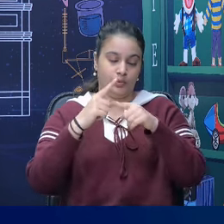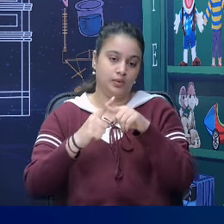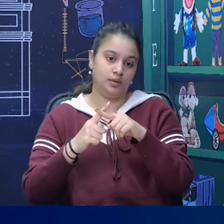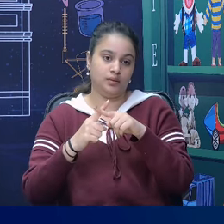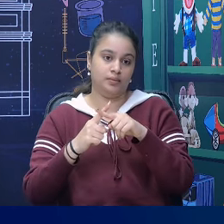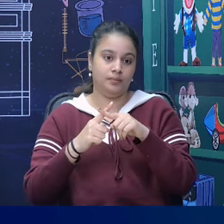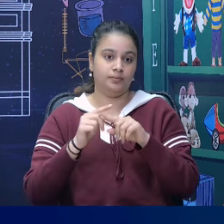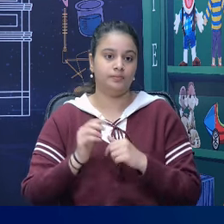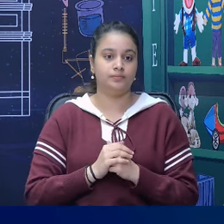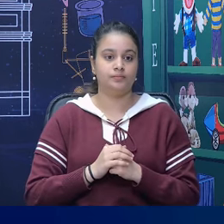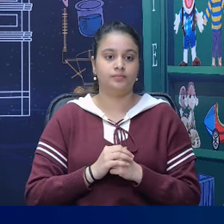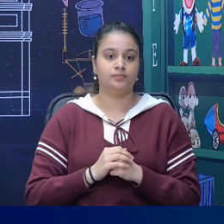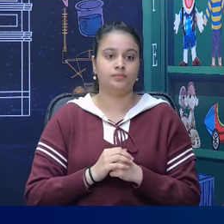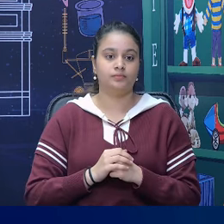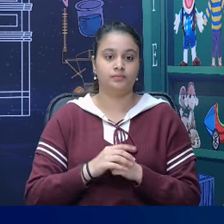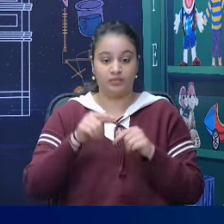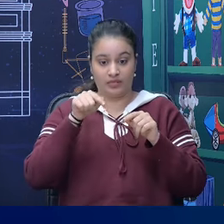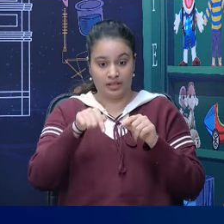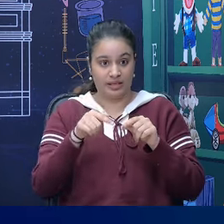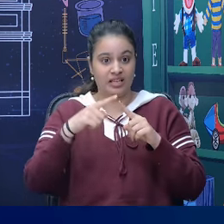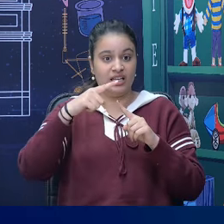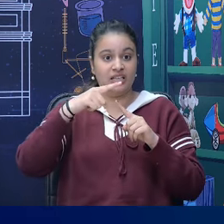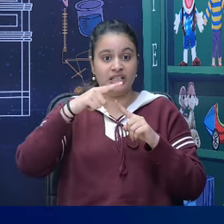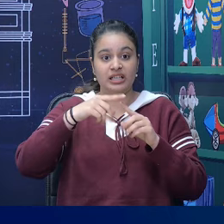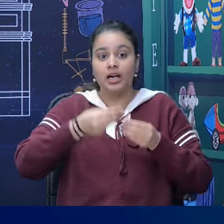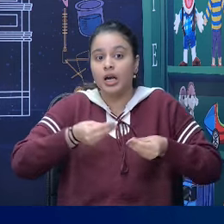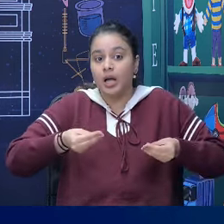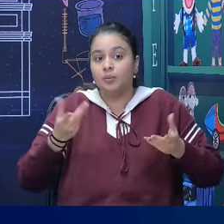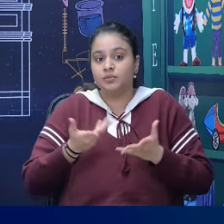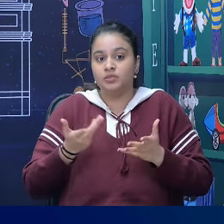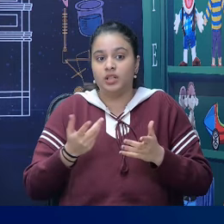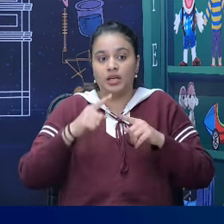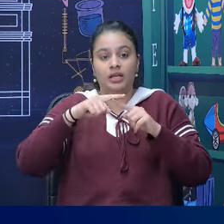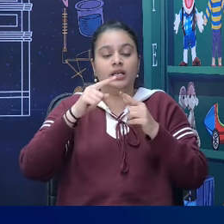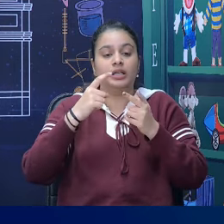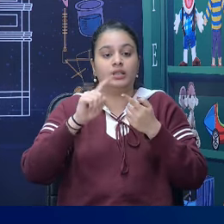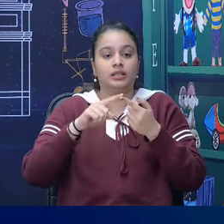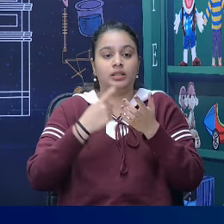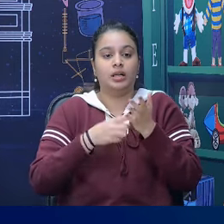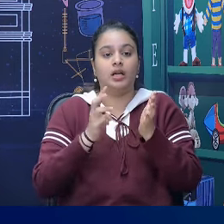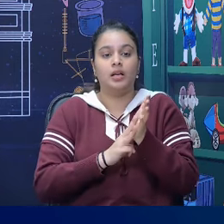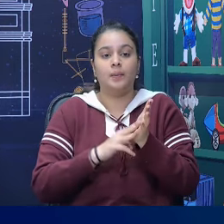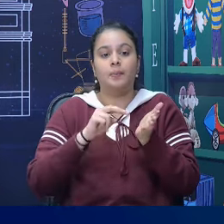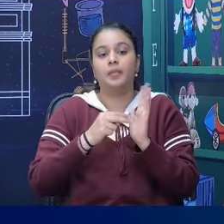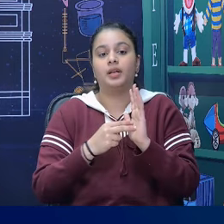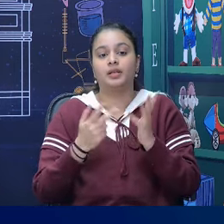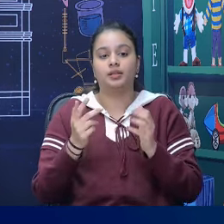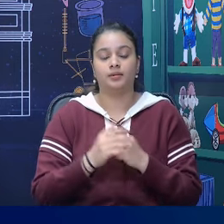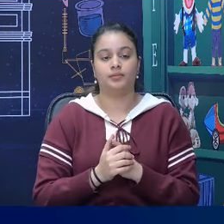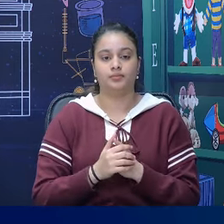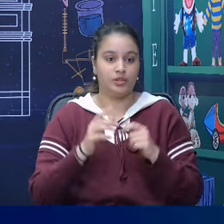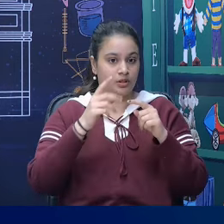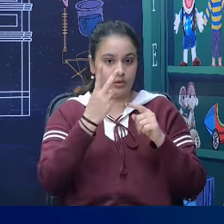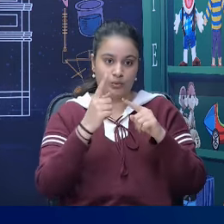जी इसमें कितनी टर्म्स हैं यानी टर्म क्या होती है मैं आपको बताती हूं यहां पे जब मैं बोल रही हूं